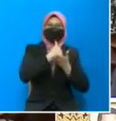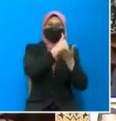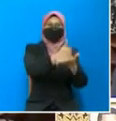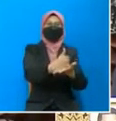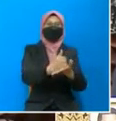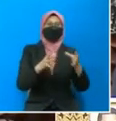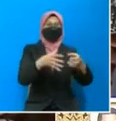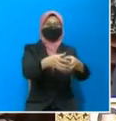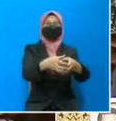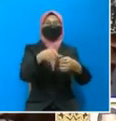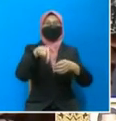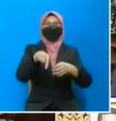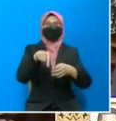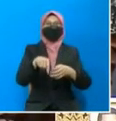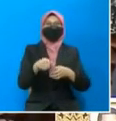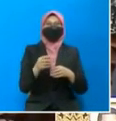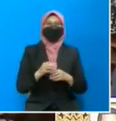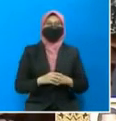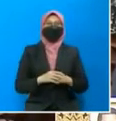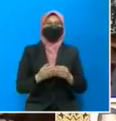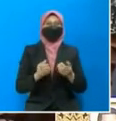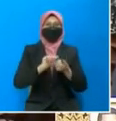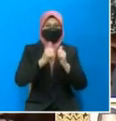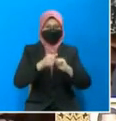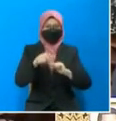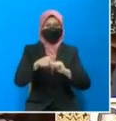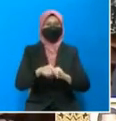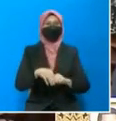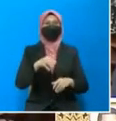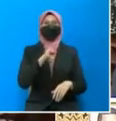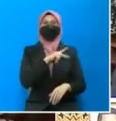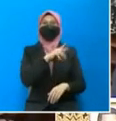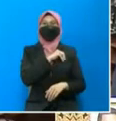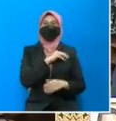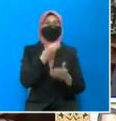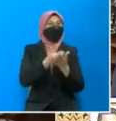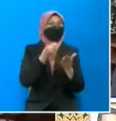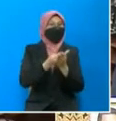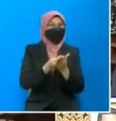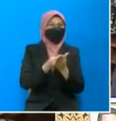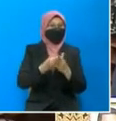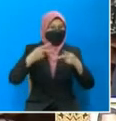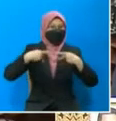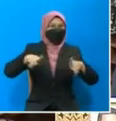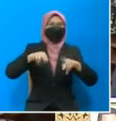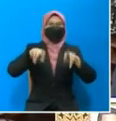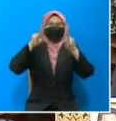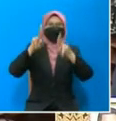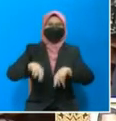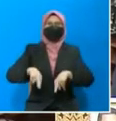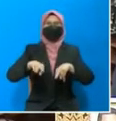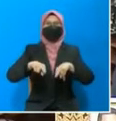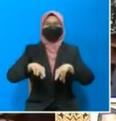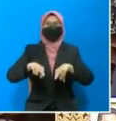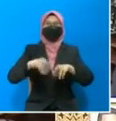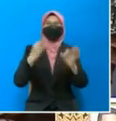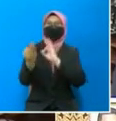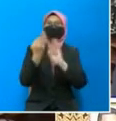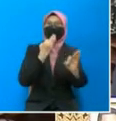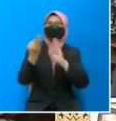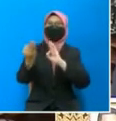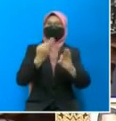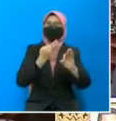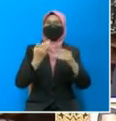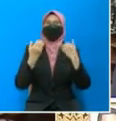mereka yang terkesan. Bukan itu saja, Kementerian Kewangan juga telah menyediakan ruang yang luas kepada rakyat memberikan maklum balas